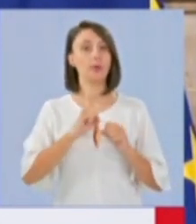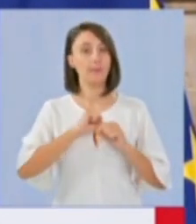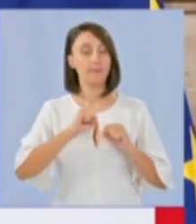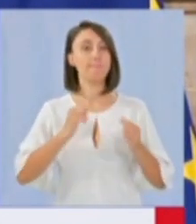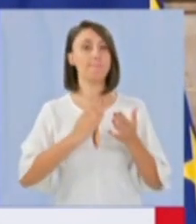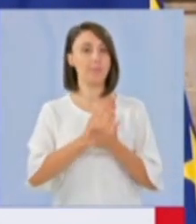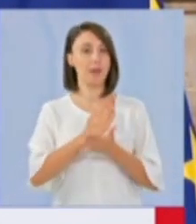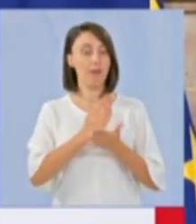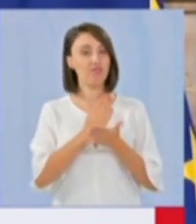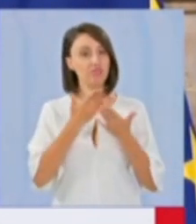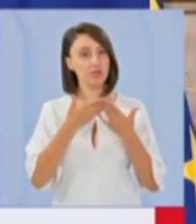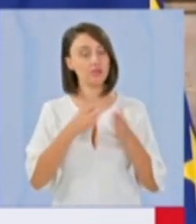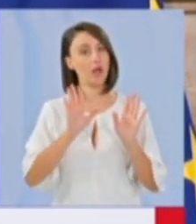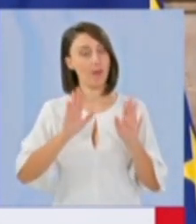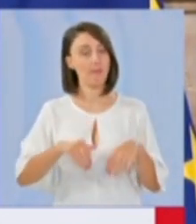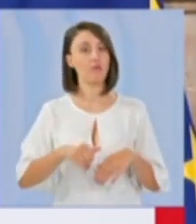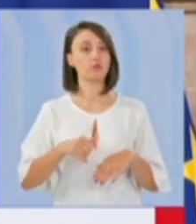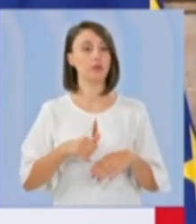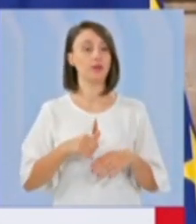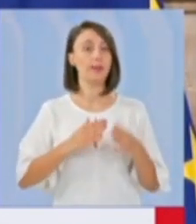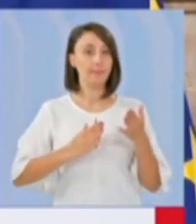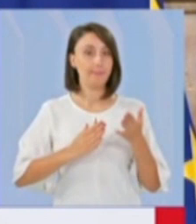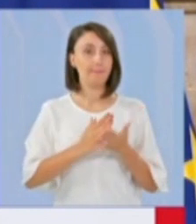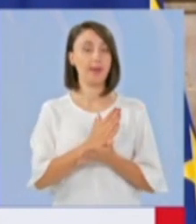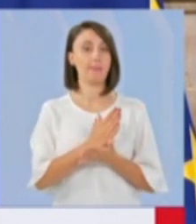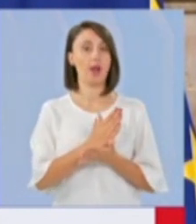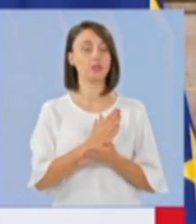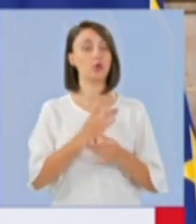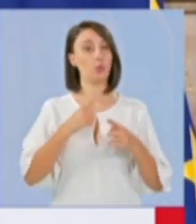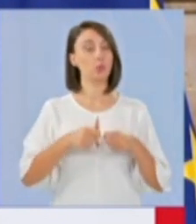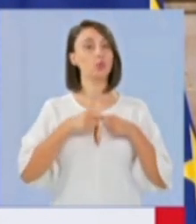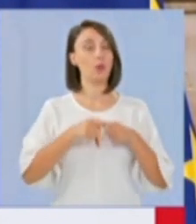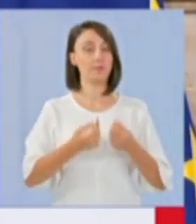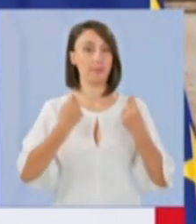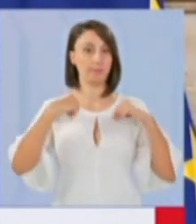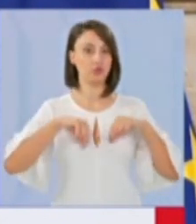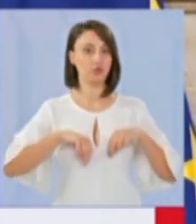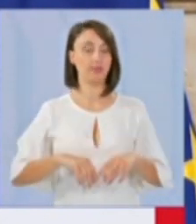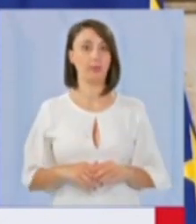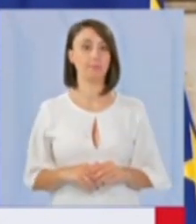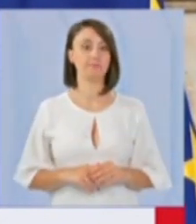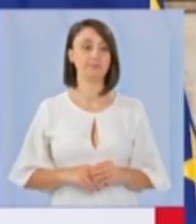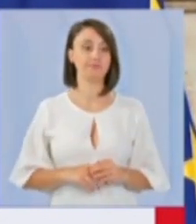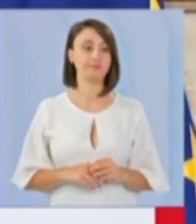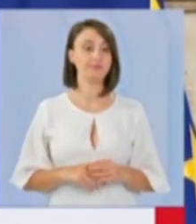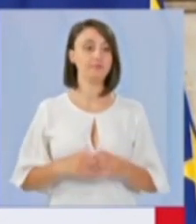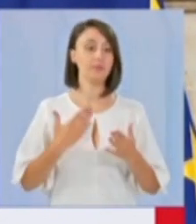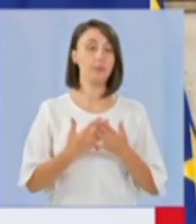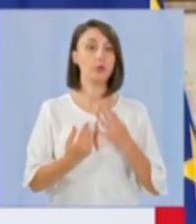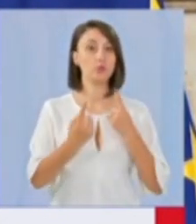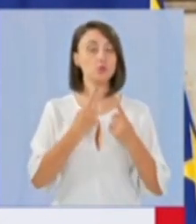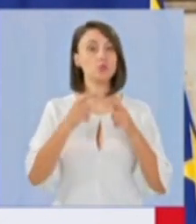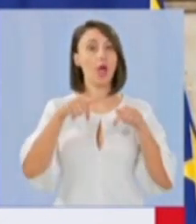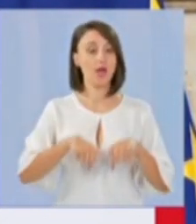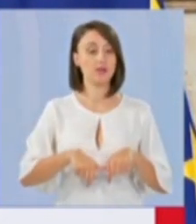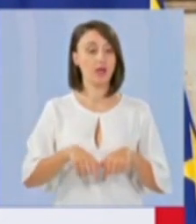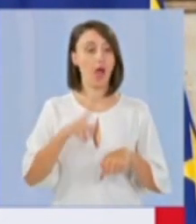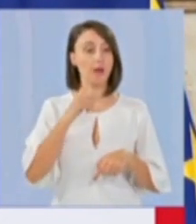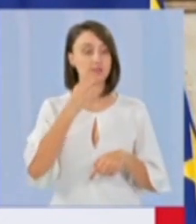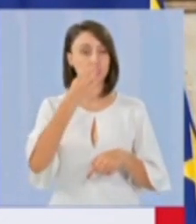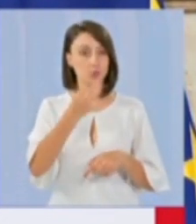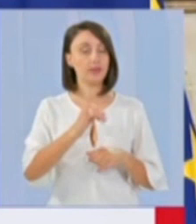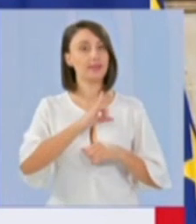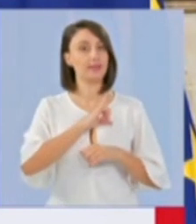constant și deschis pe care l-am avut permanent cu doamna președinte. În cadrul discuției de astăzi, am